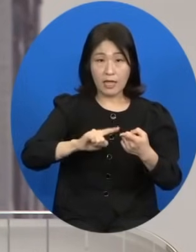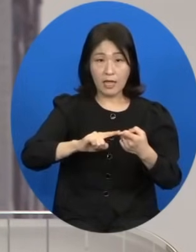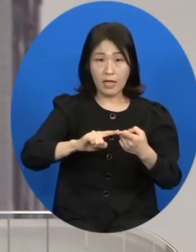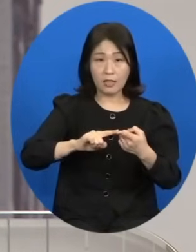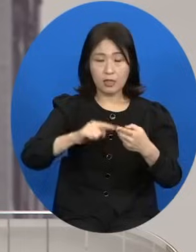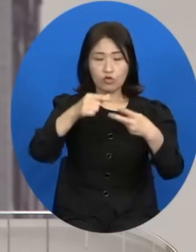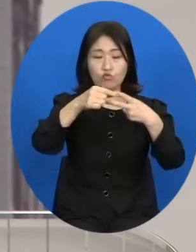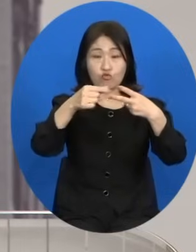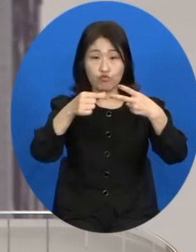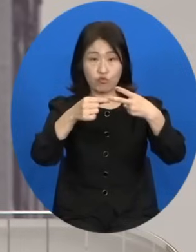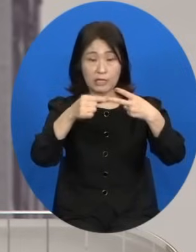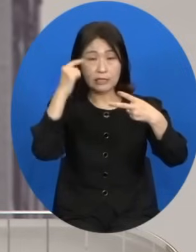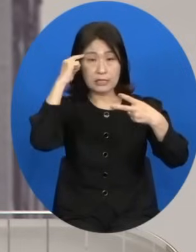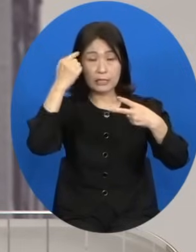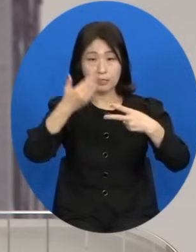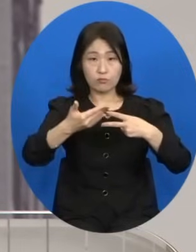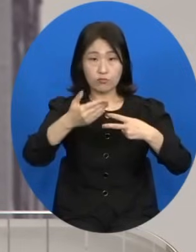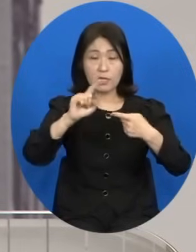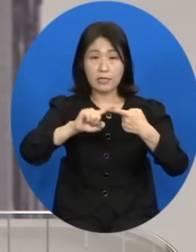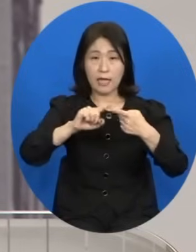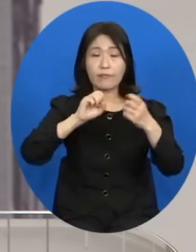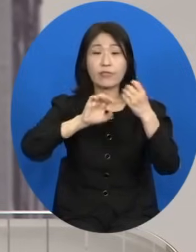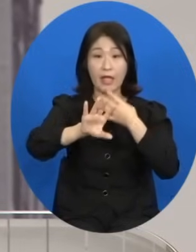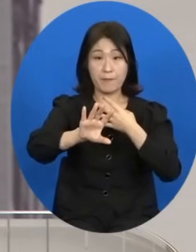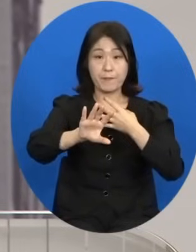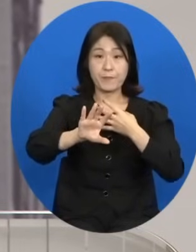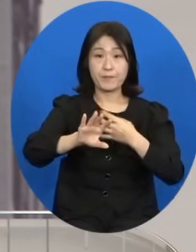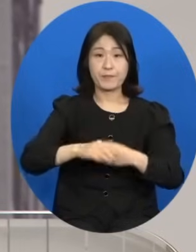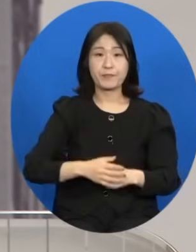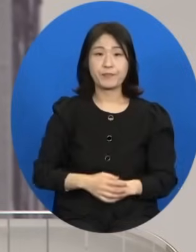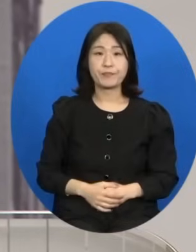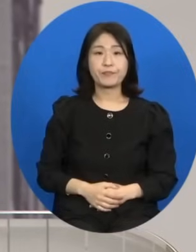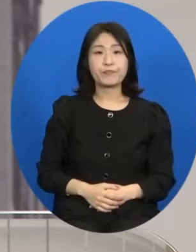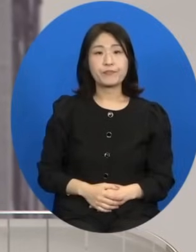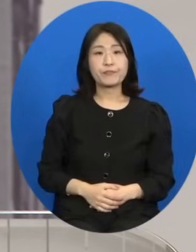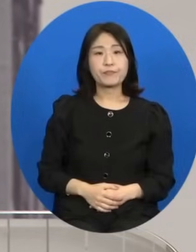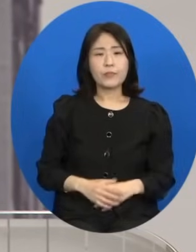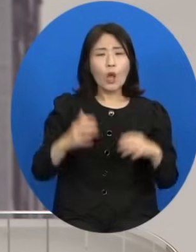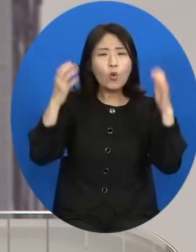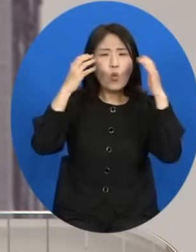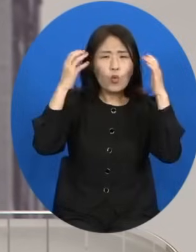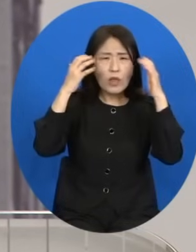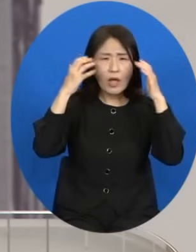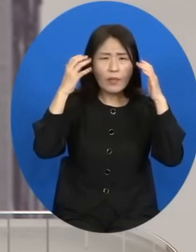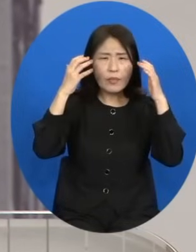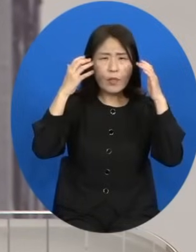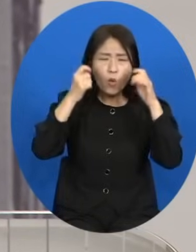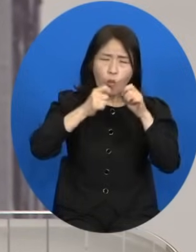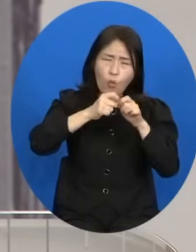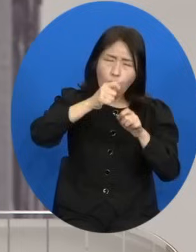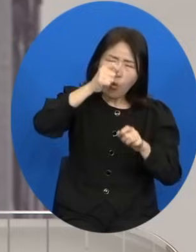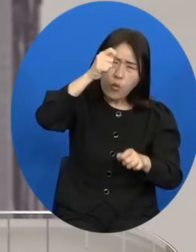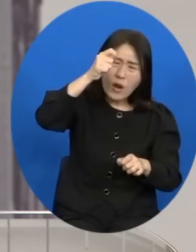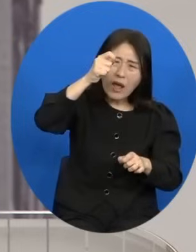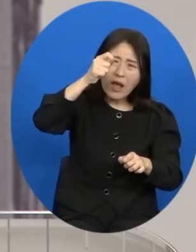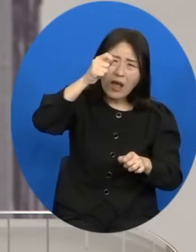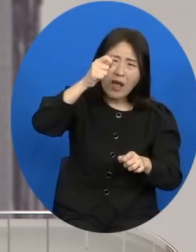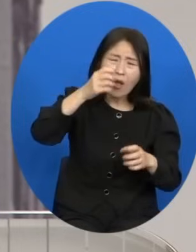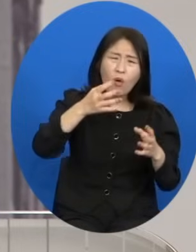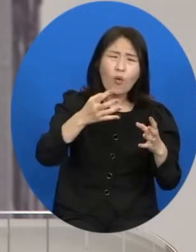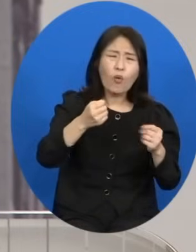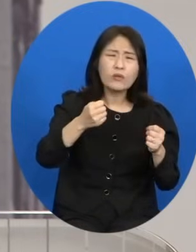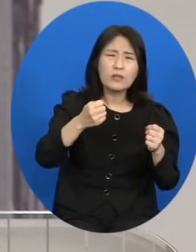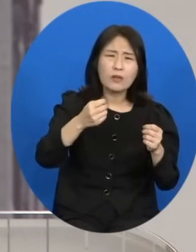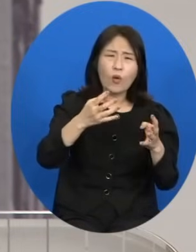내용을 구성을 하고 있어요이 첫 번째 질문이 고난이 얼마나 오래 되겠습니까라는이 질문이 암시하고 있는